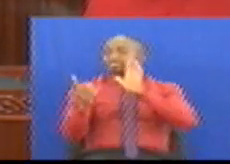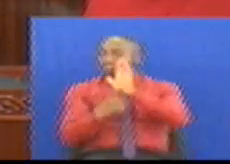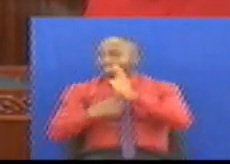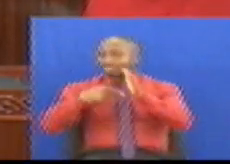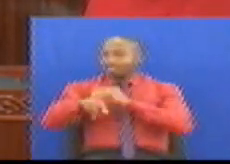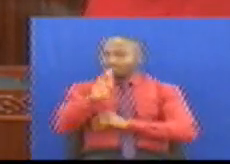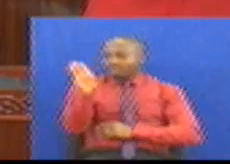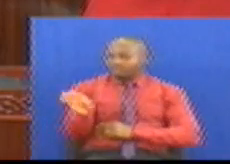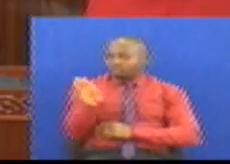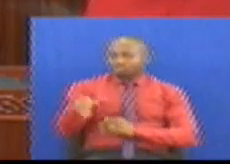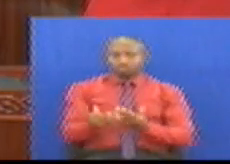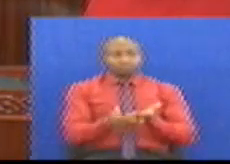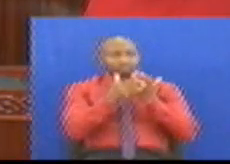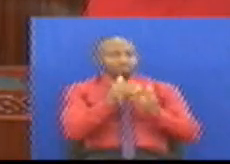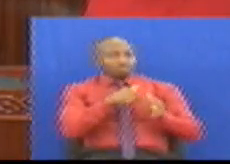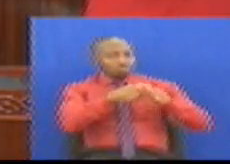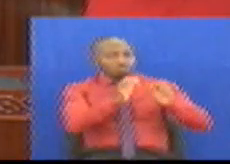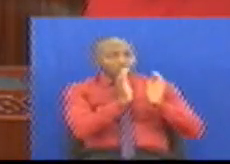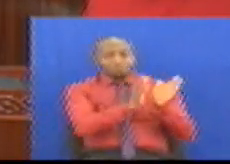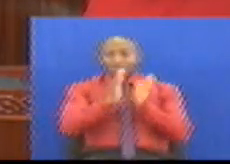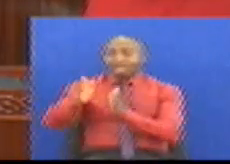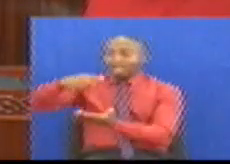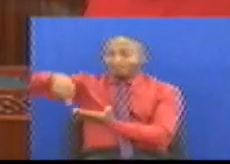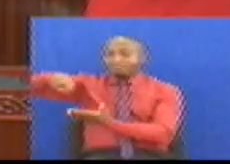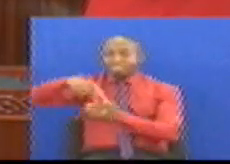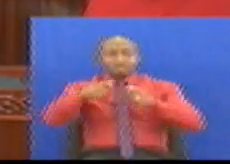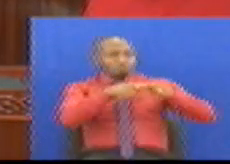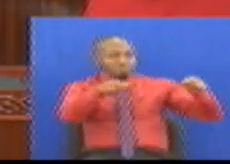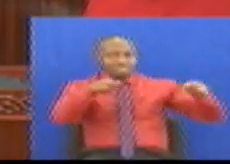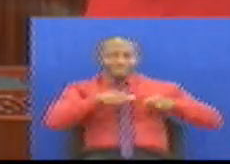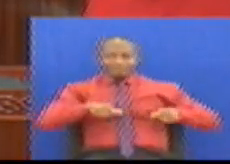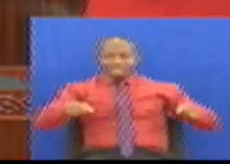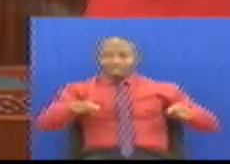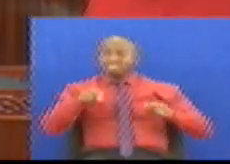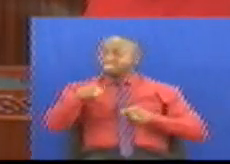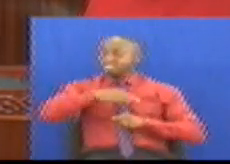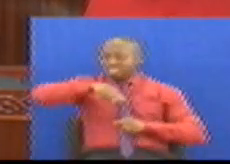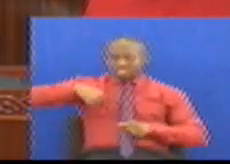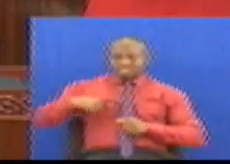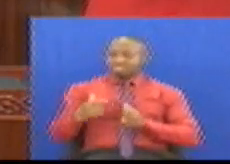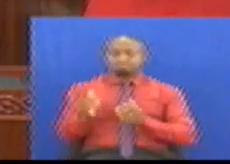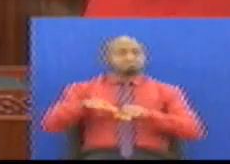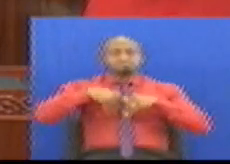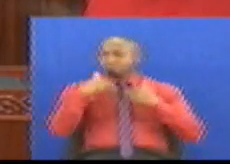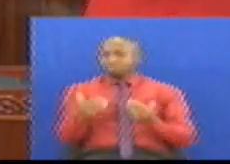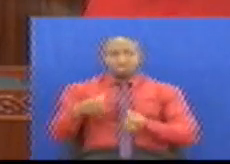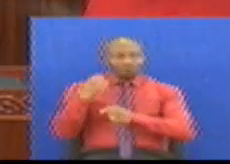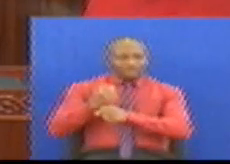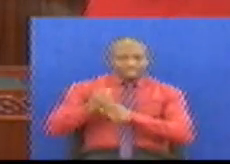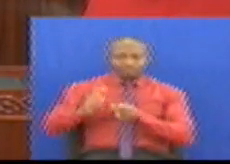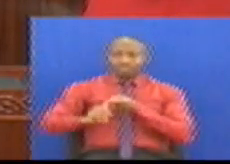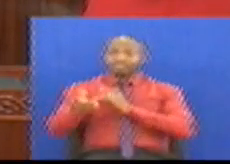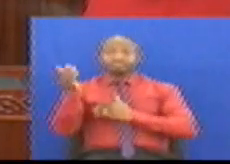ajili ya kusaidia kupanga na kupima miji yetu, kazi ambayo mwanzoni hatukuwa tumeweza kuifanya. Lakini mwanzoni wakati tukusanya